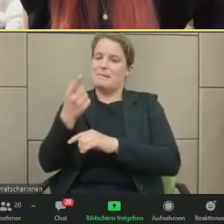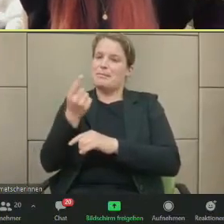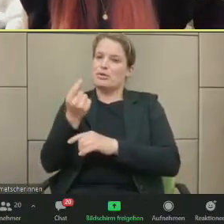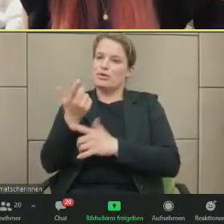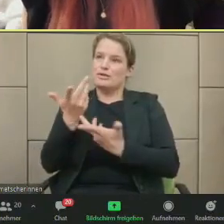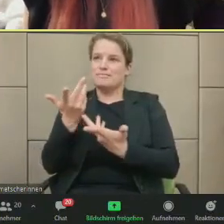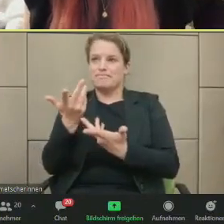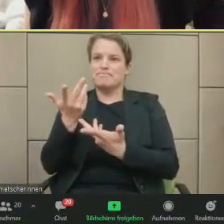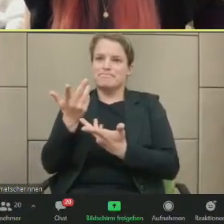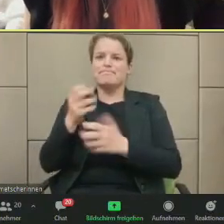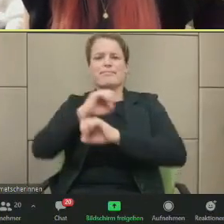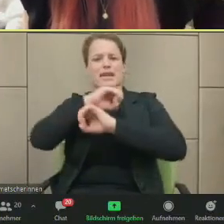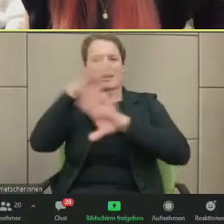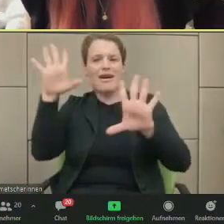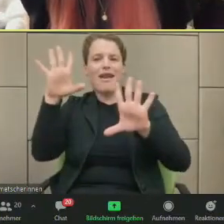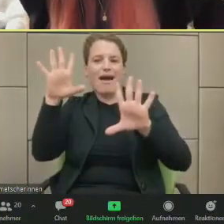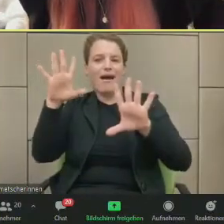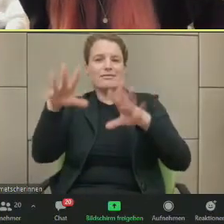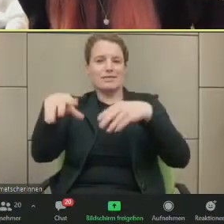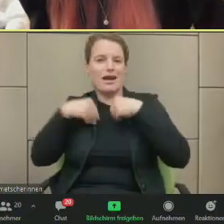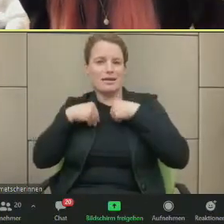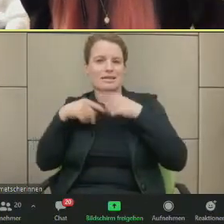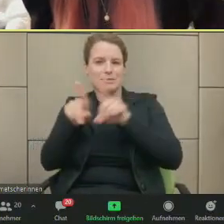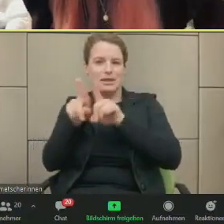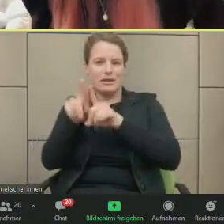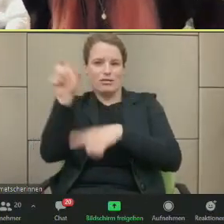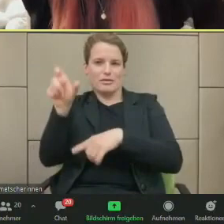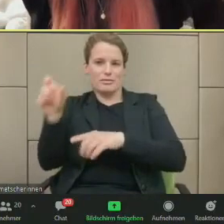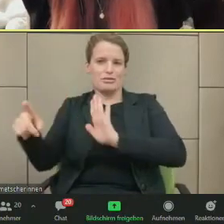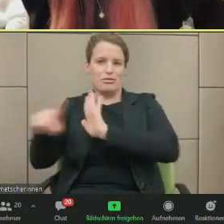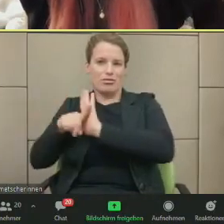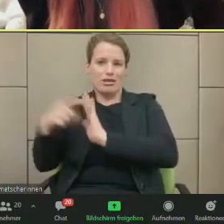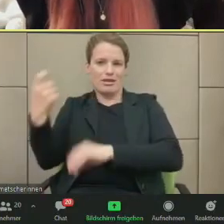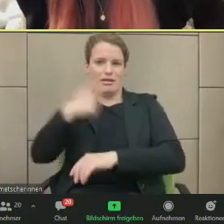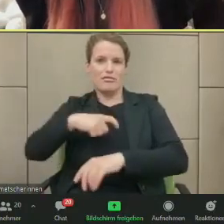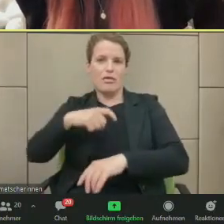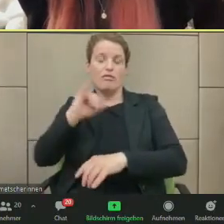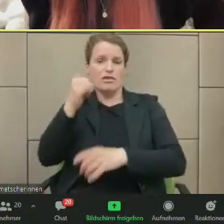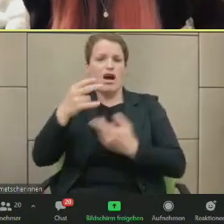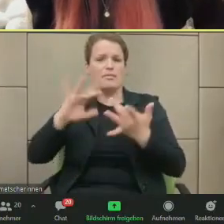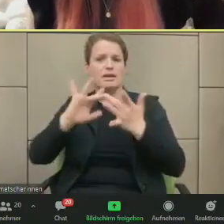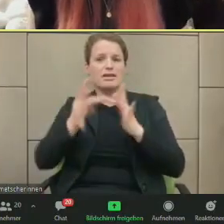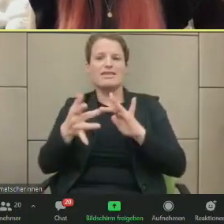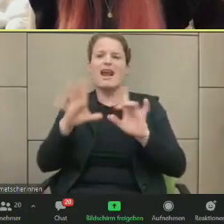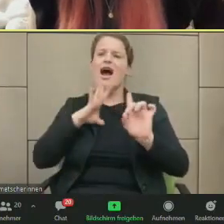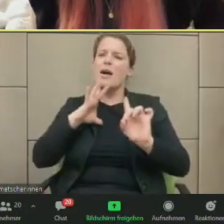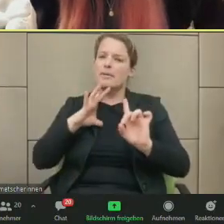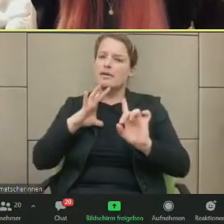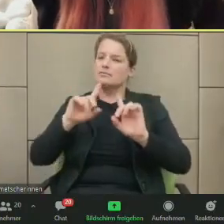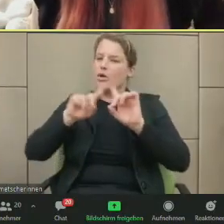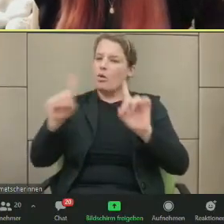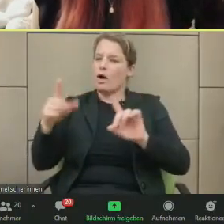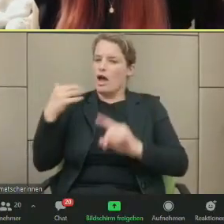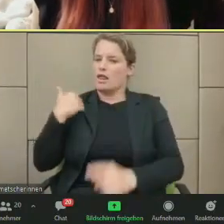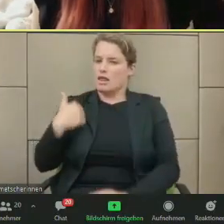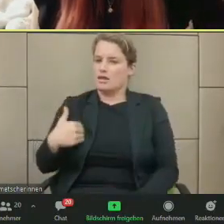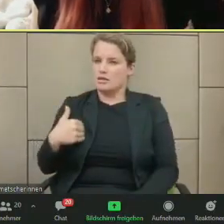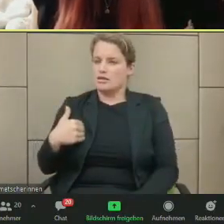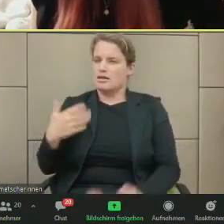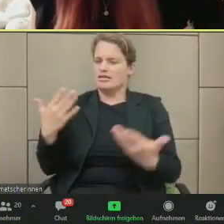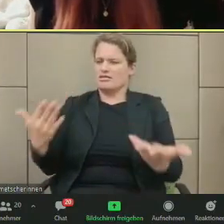auf der einen Seite damit rechnen, dass sowas passieren kann. Das ist einfach im Internet leider so. Auf der anderen Seite